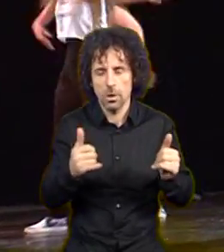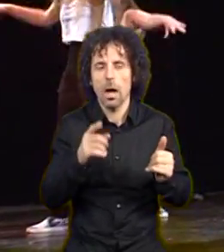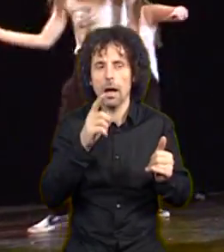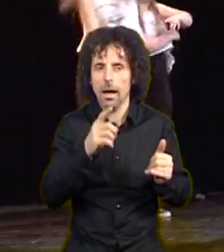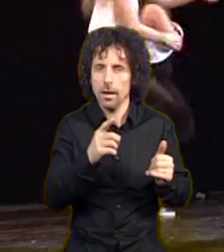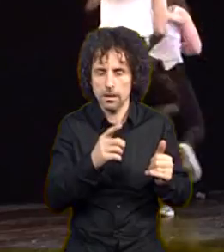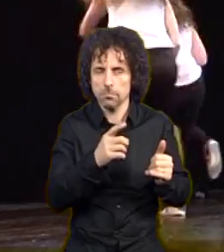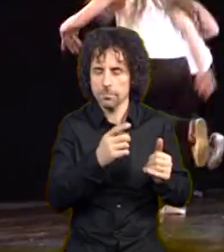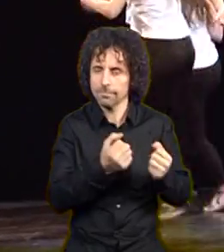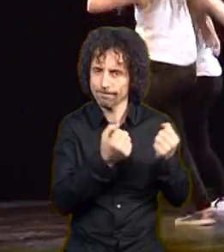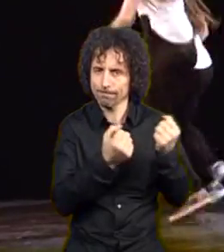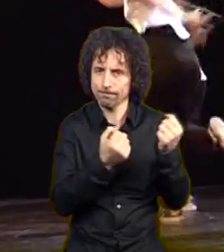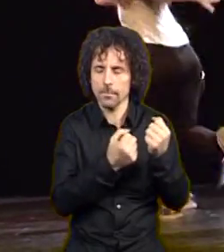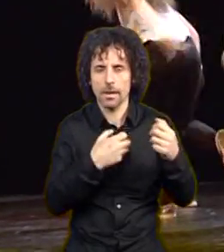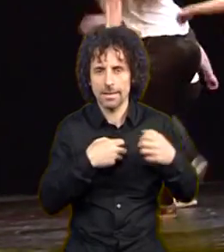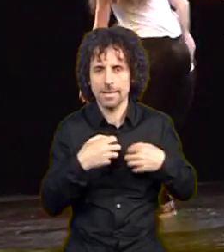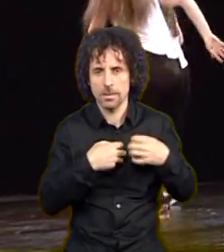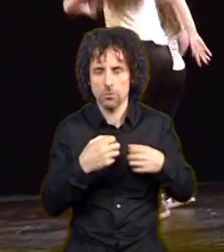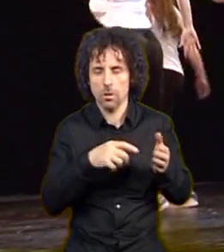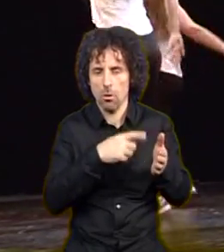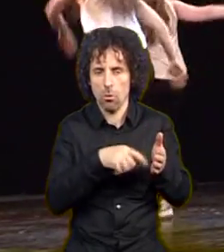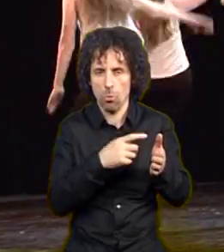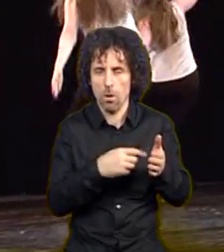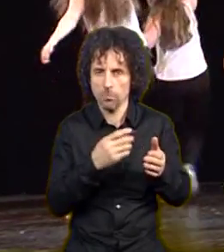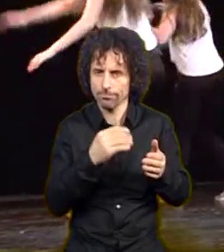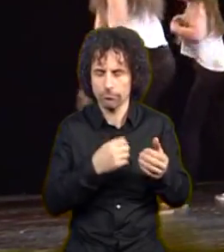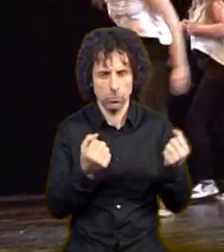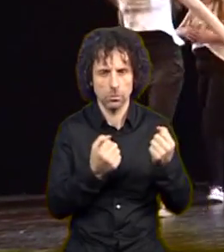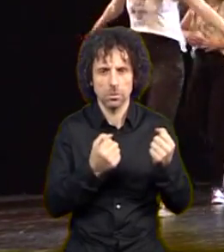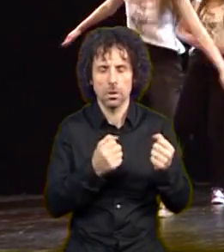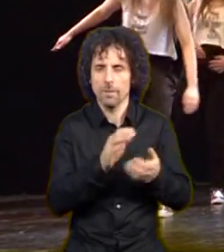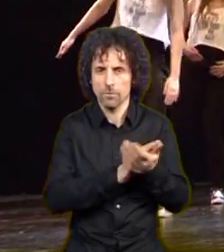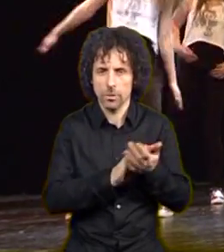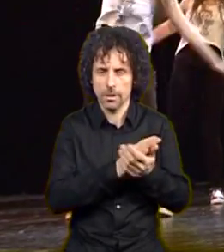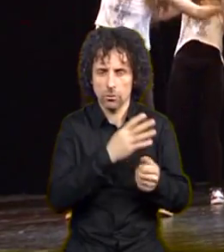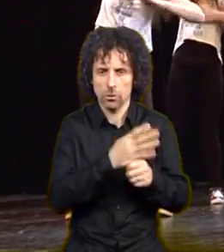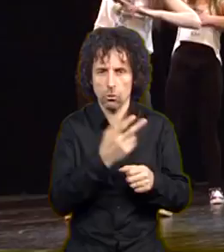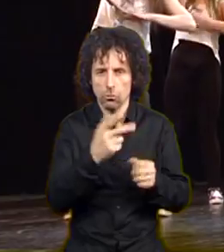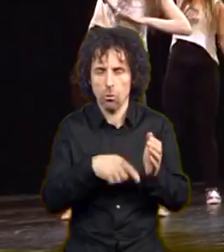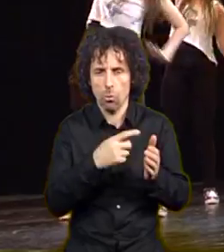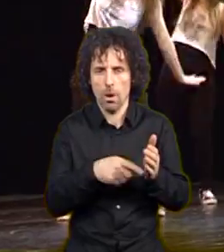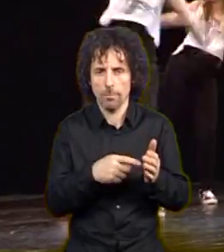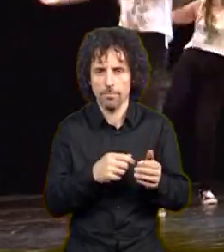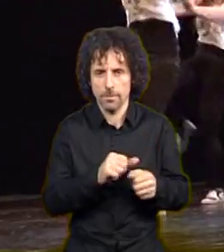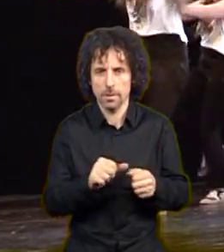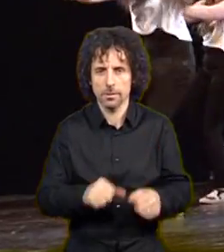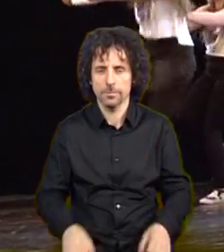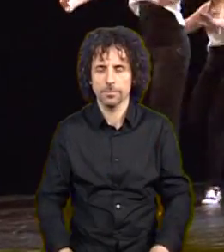Dominują jednak koła artystyczne. Wszystkich kół w tym roku mamy 43.